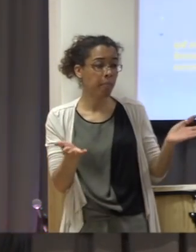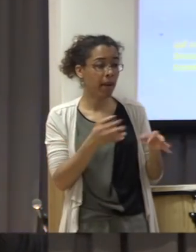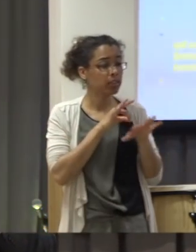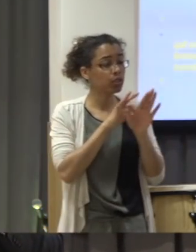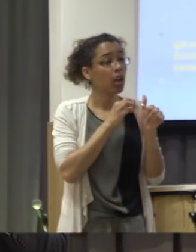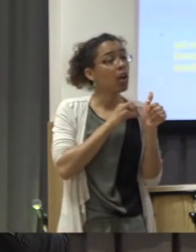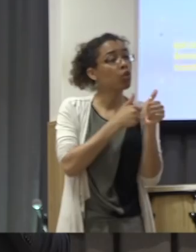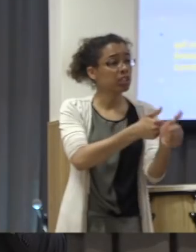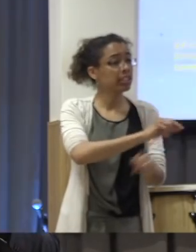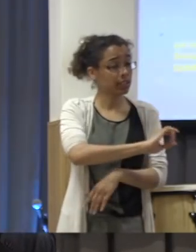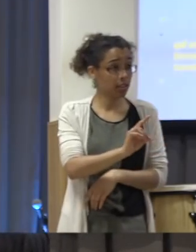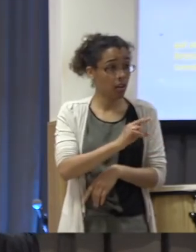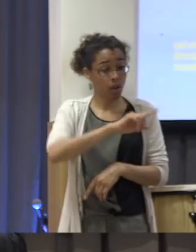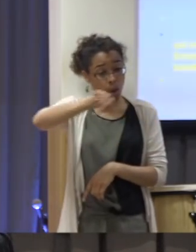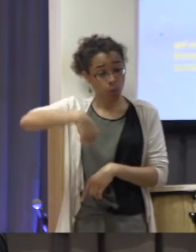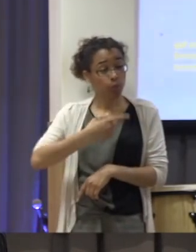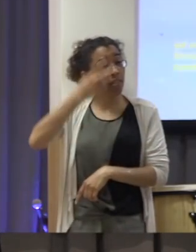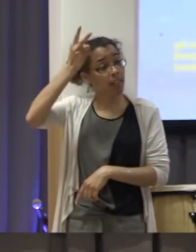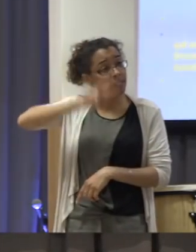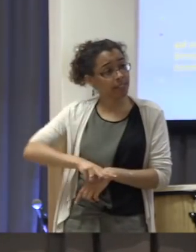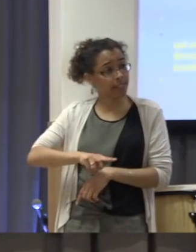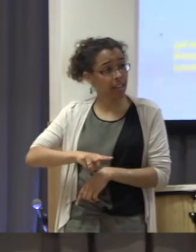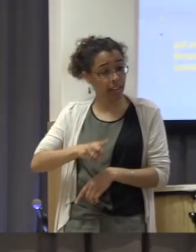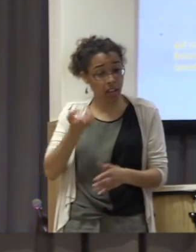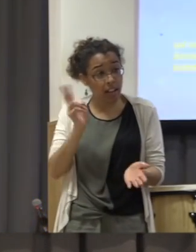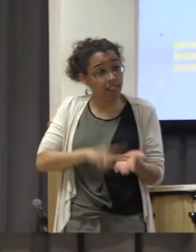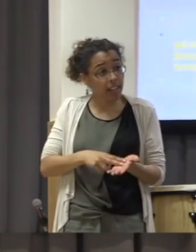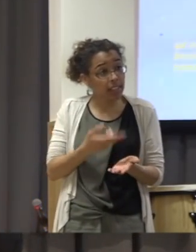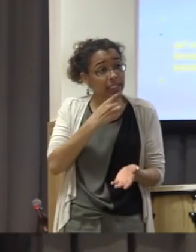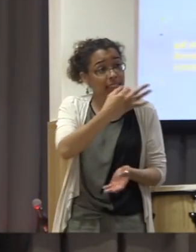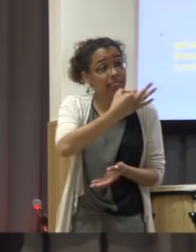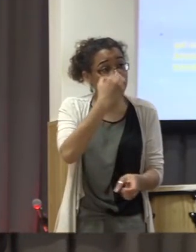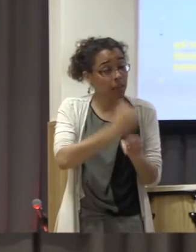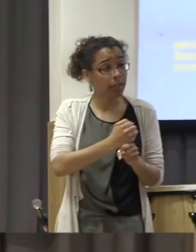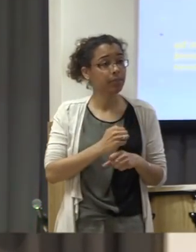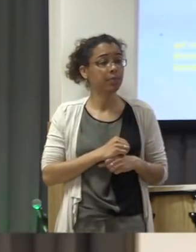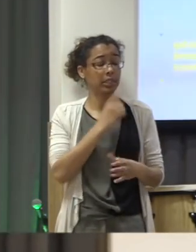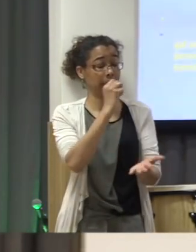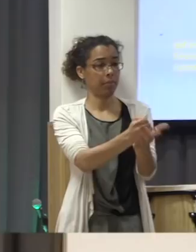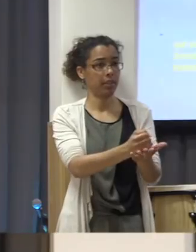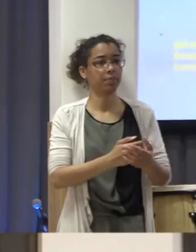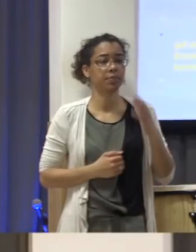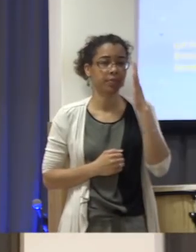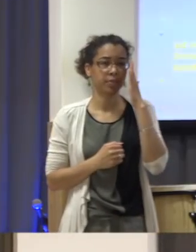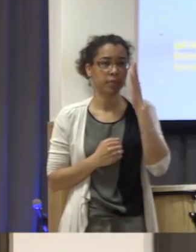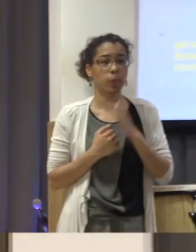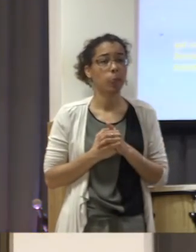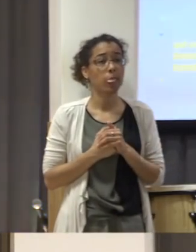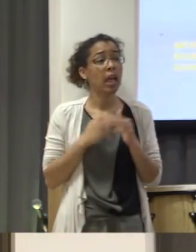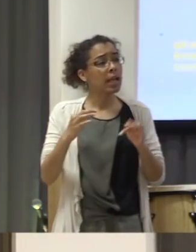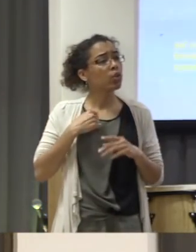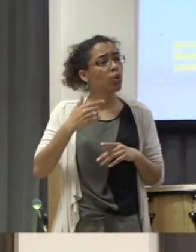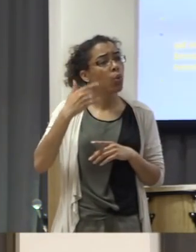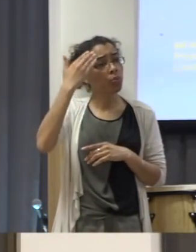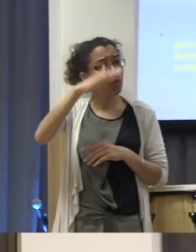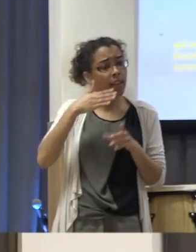question de coaching pour nous. Nous sommes dans la réalité, nous sommes dans la vérité. Dites amen. Parce que je sais que je vais garder le cap malgré la tempête.